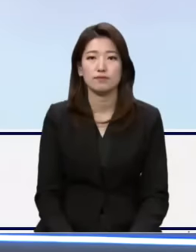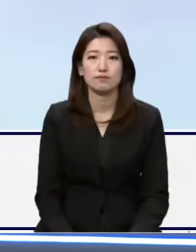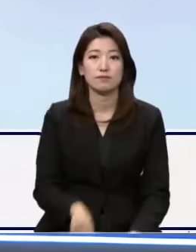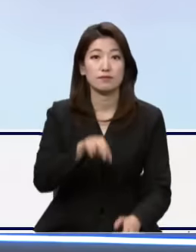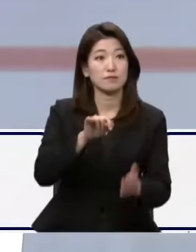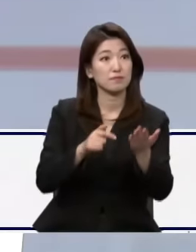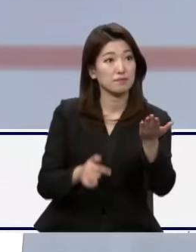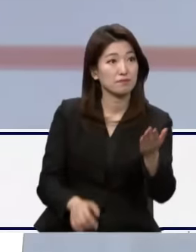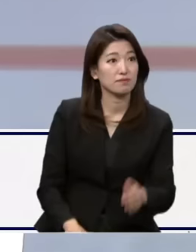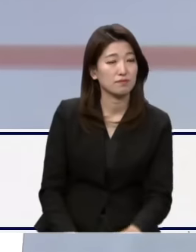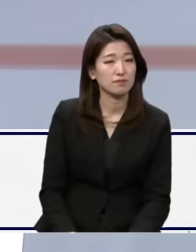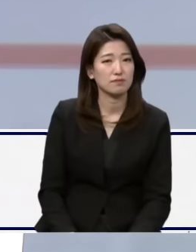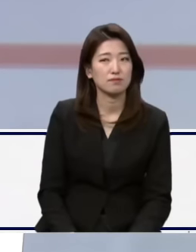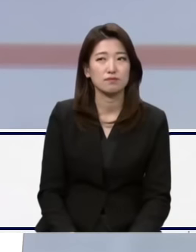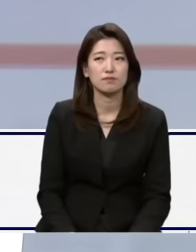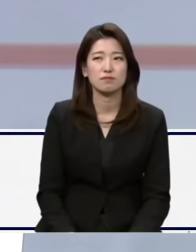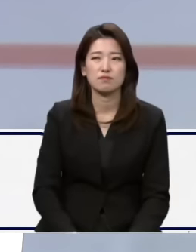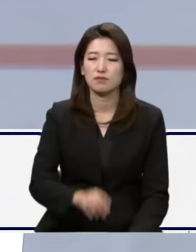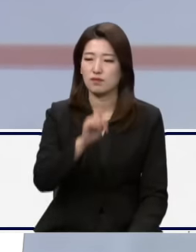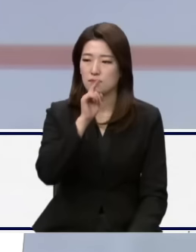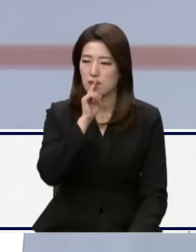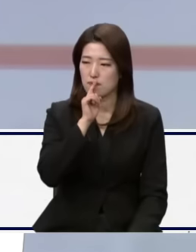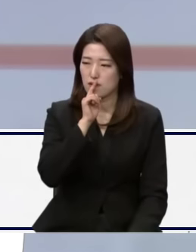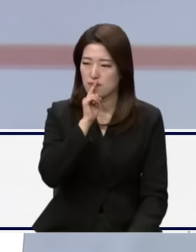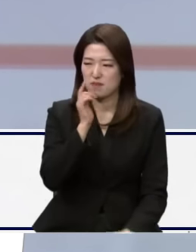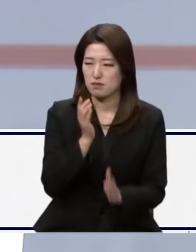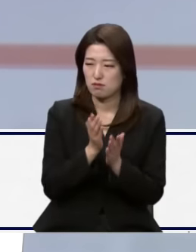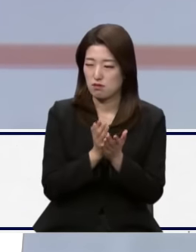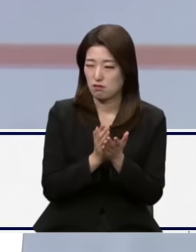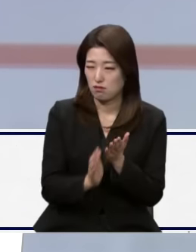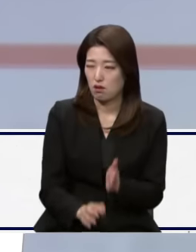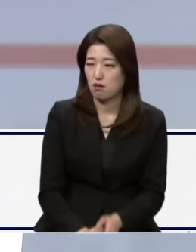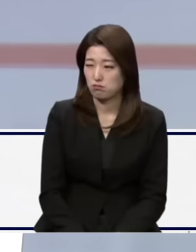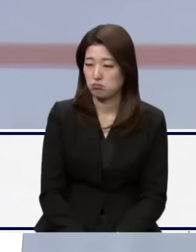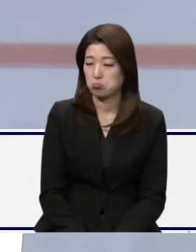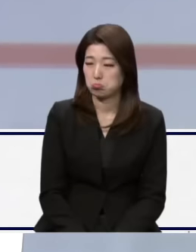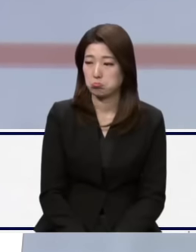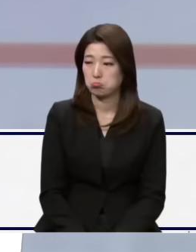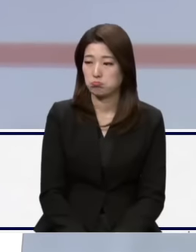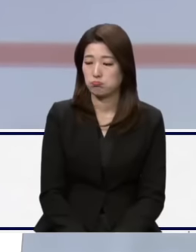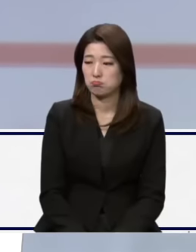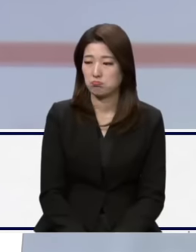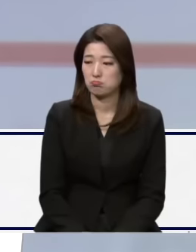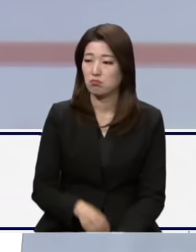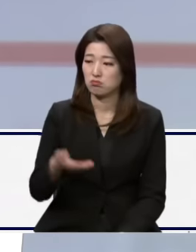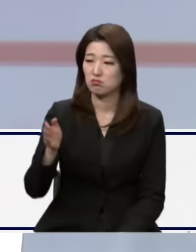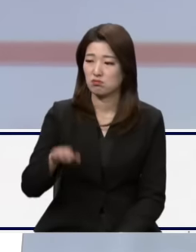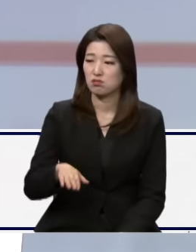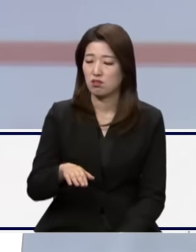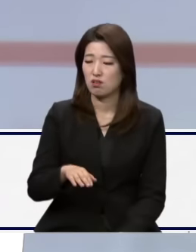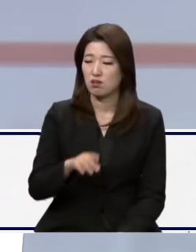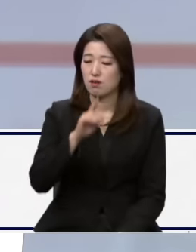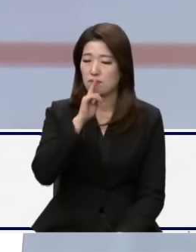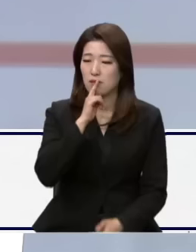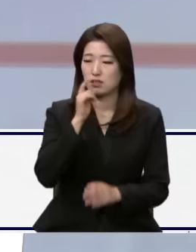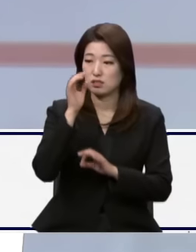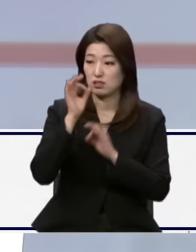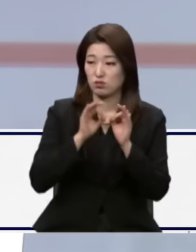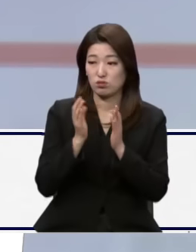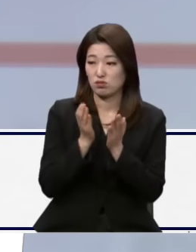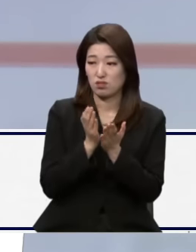오신 분들이 이제 부적절한 발언이었다 뭐 틀린 말은 아닌데 그것 좀 정확한 말 아닙니까 음 이게 부적절한